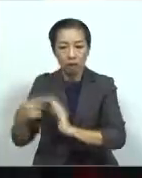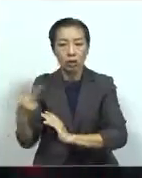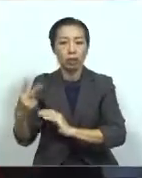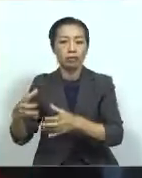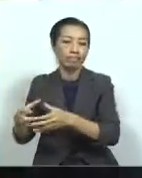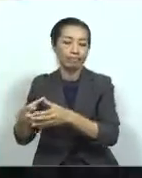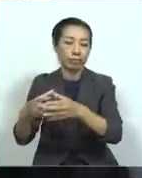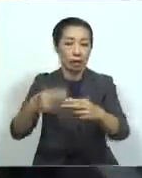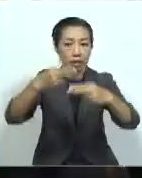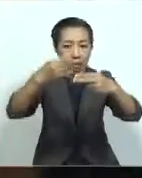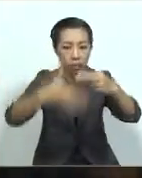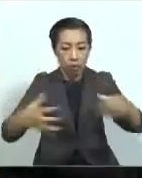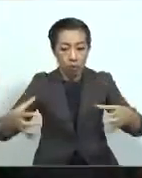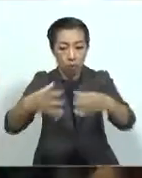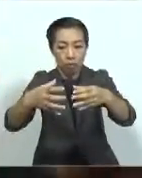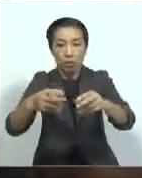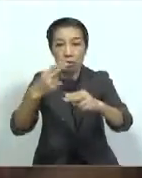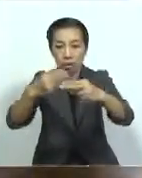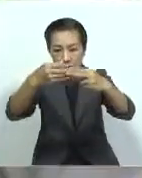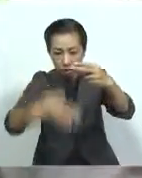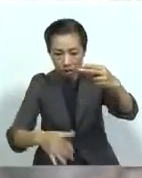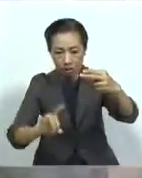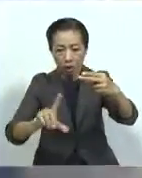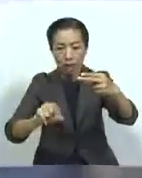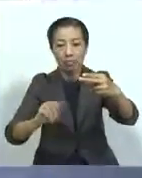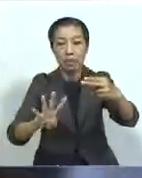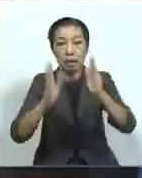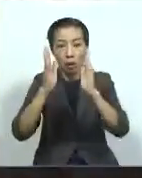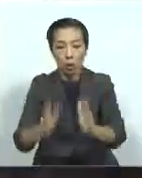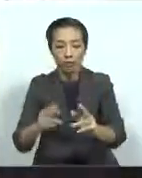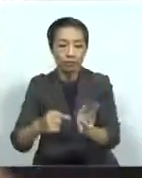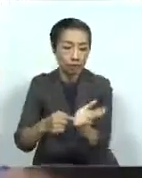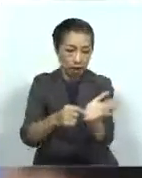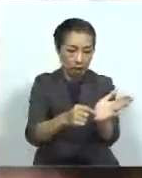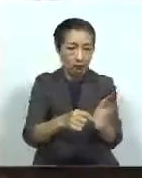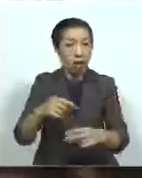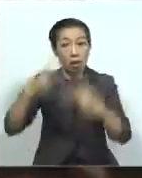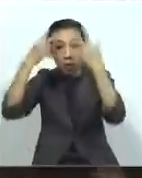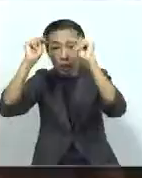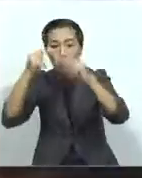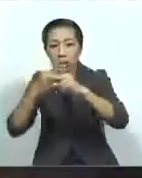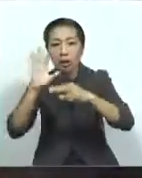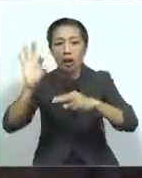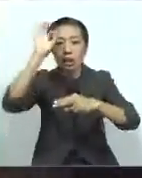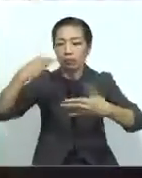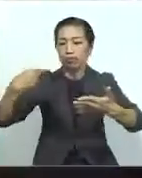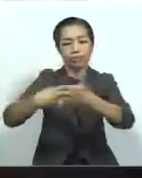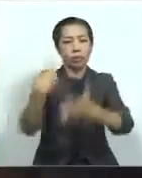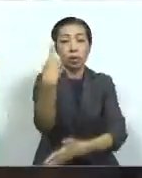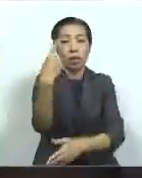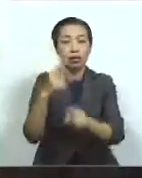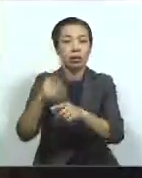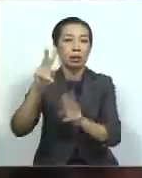ายื่นสมัครส.ส.บัญชีรายชื่อจำนวน124คนพร้อมกันนี้ได้มีการเสนอนายธนาธรเป็นนายกรัฐมนตรีเพียงคน